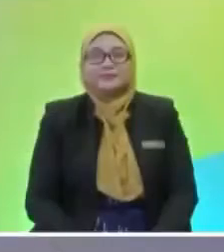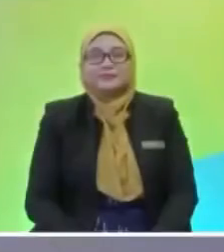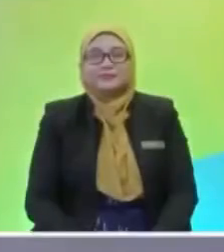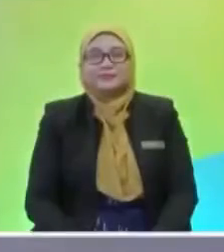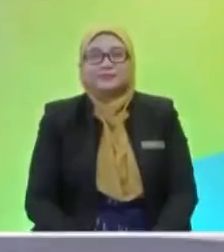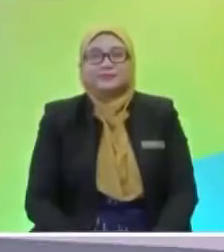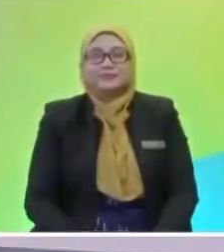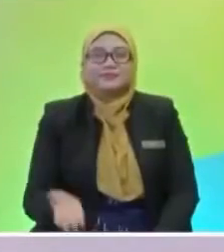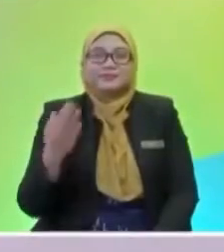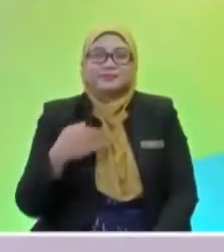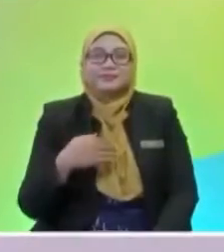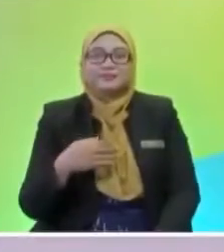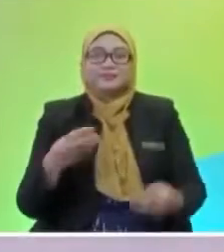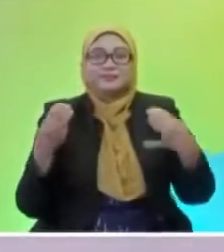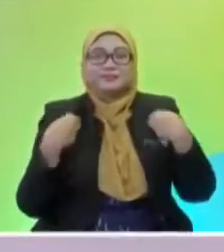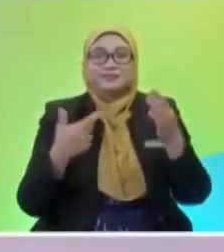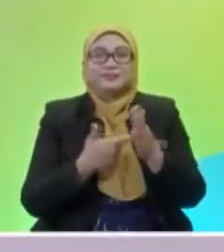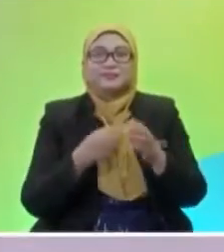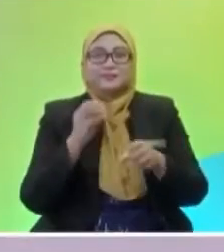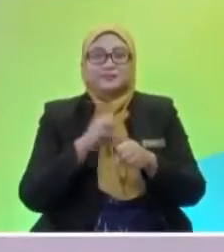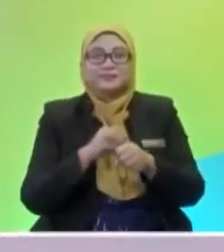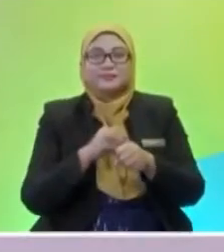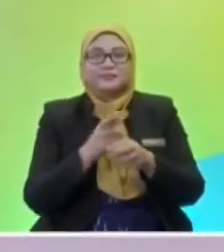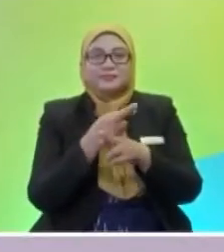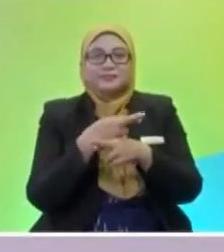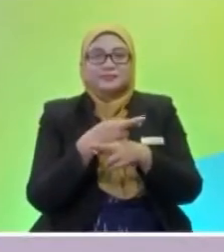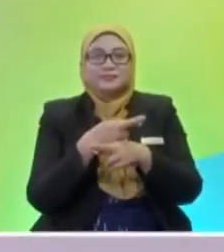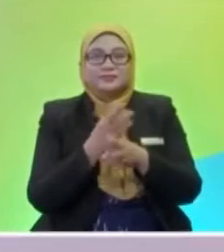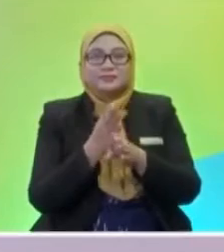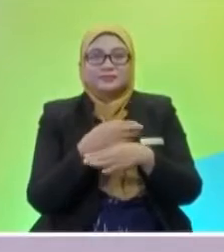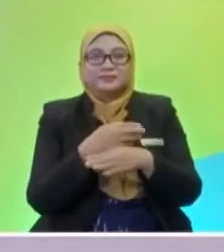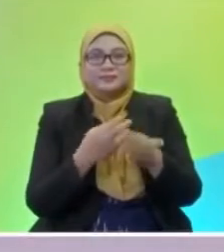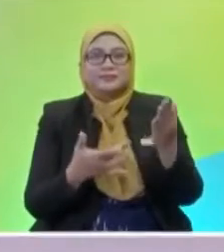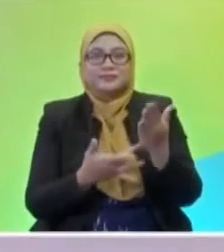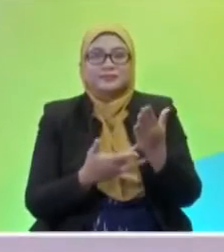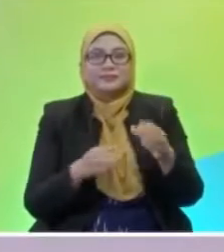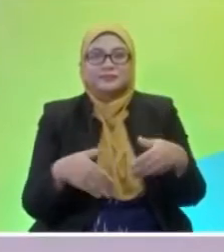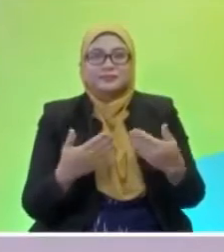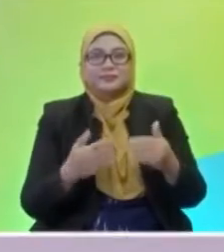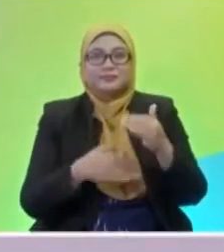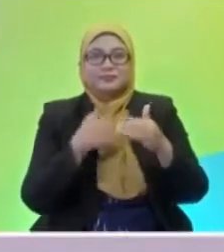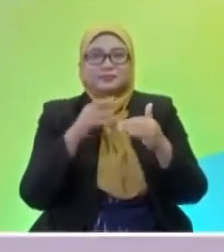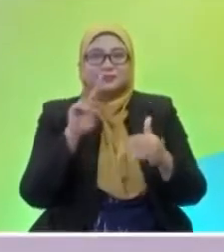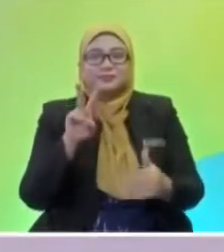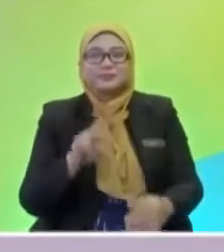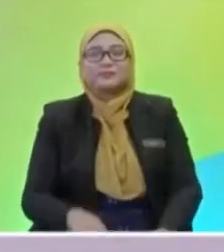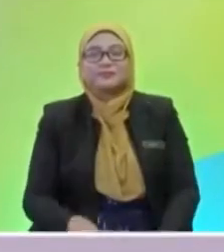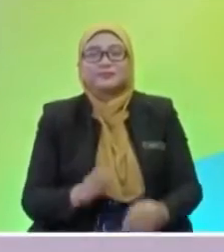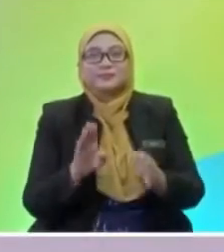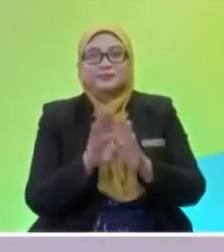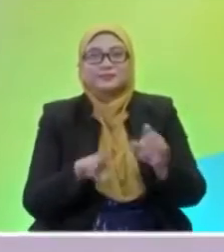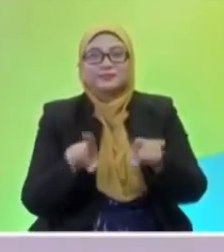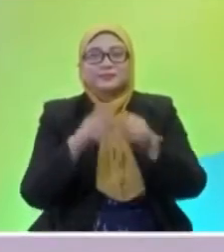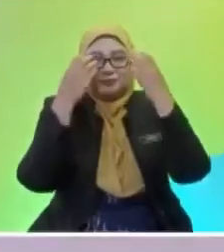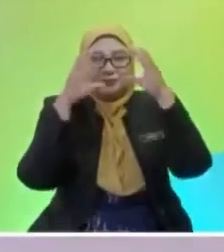Baiklah, jom kita masih lagi dalam mata pelajaran Reka Bentuk dan Teknologi bagi slot tahap 2. Dan bersama Cikgu Nash, kita telah